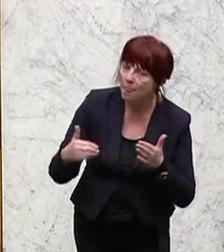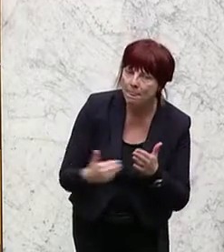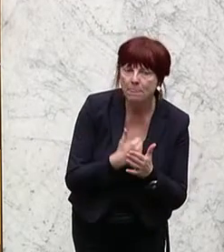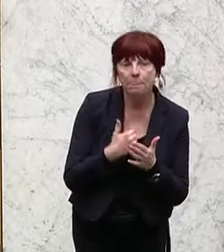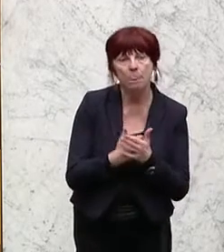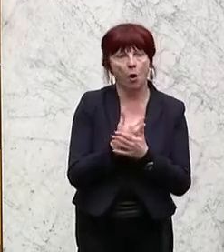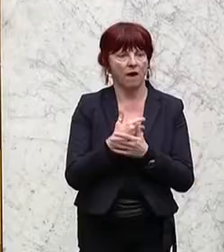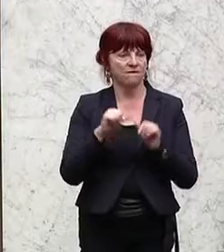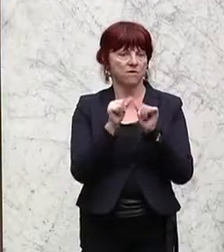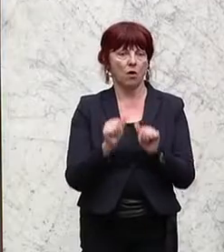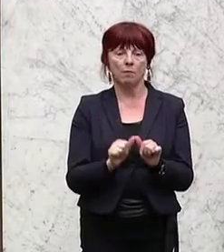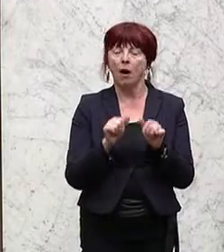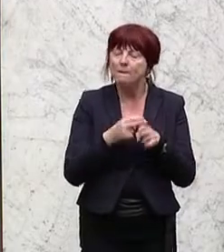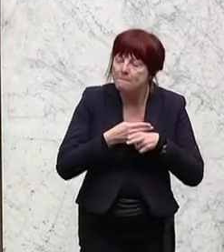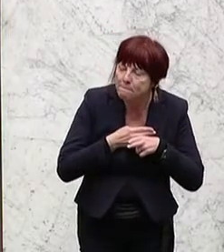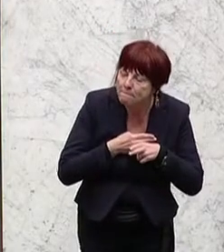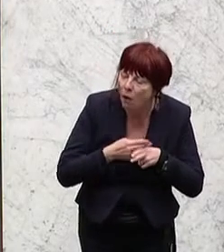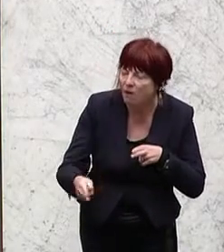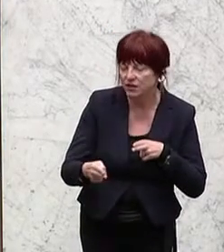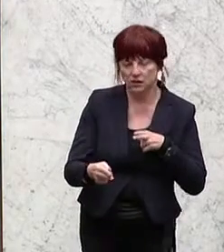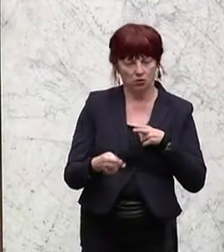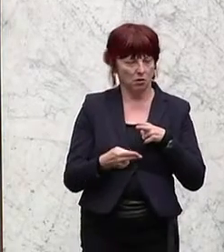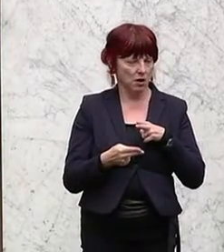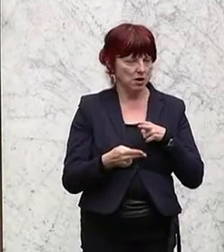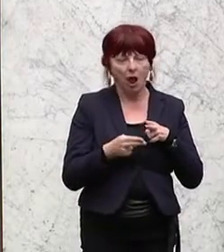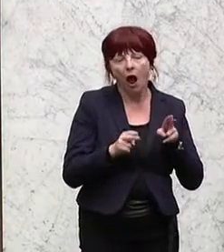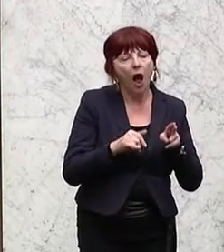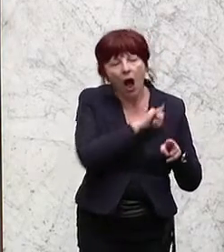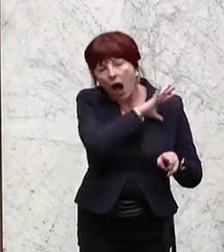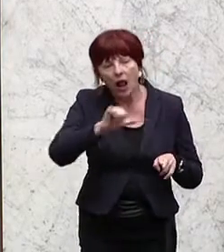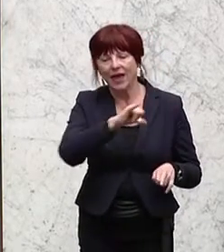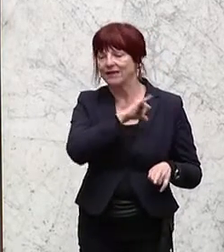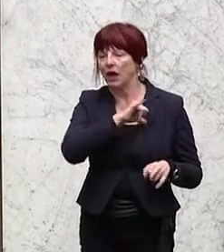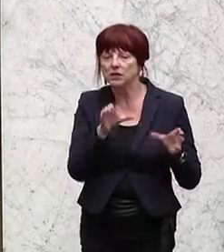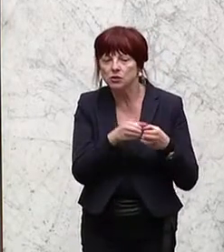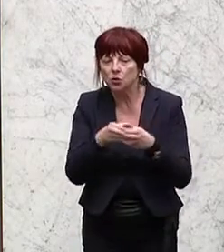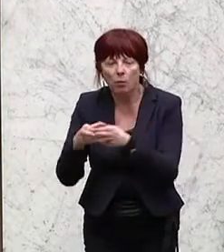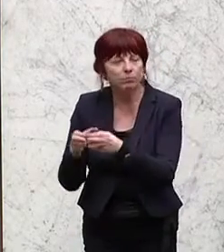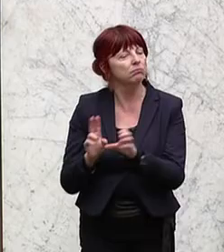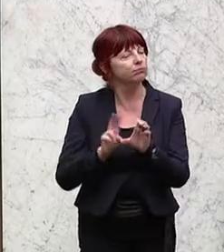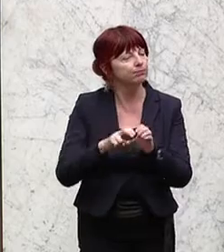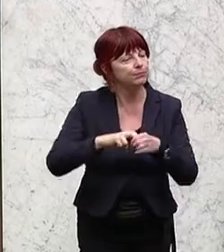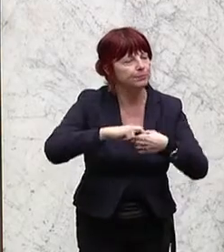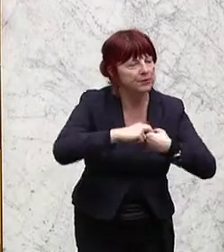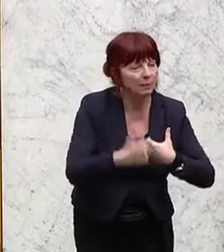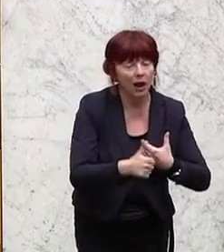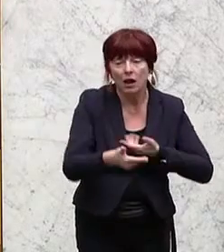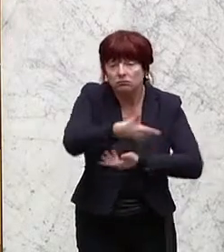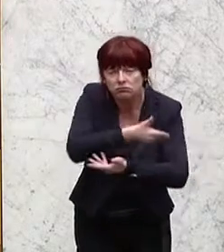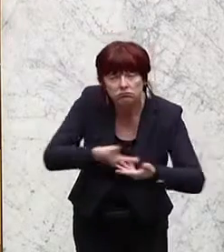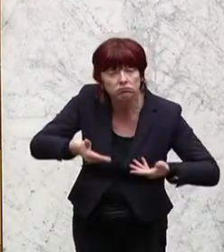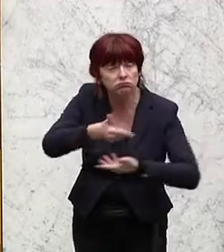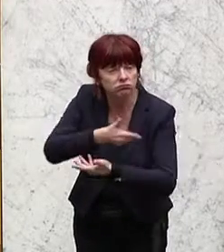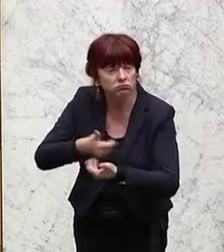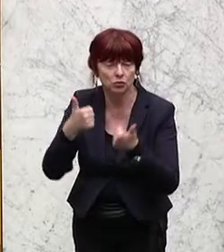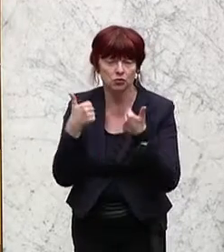Professionelles Medieren zwischen den Stakeholder, zwischen den Parteien, Einbildung aller beteiligten Gruppen und letztendlich auch,